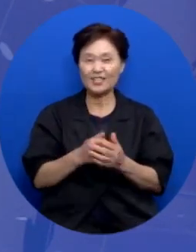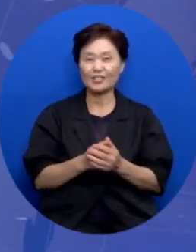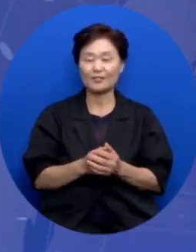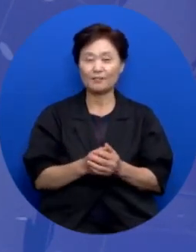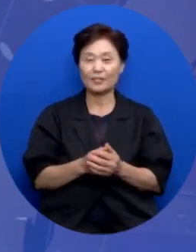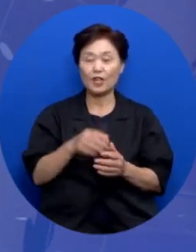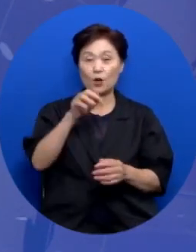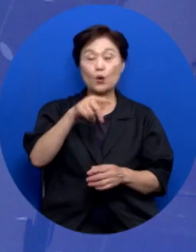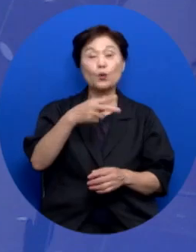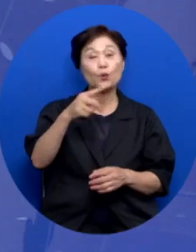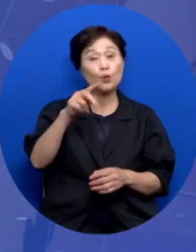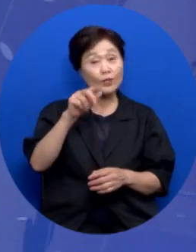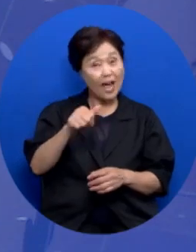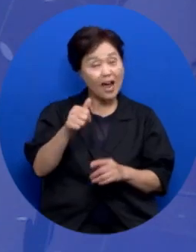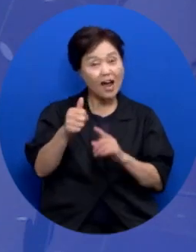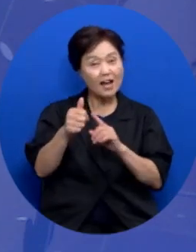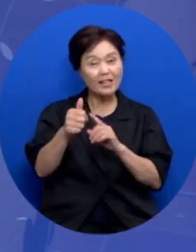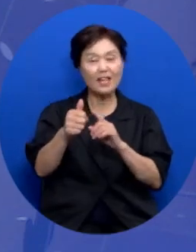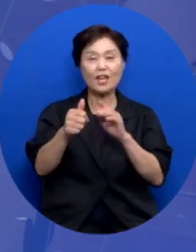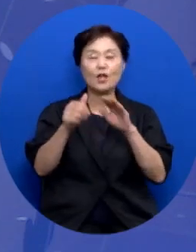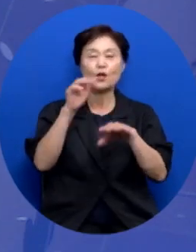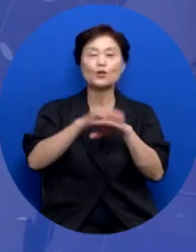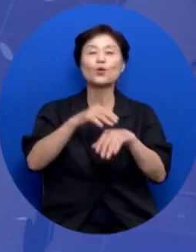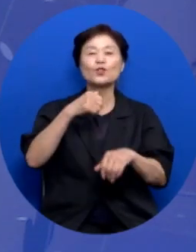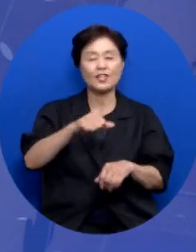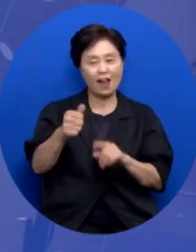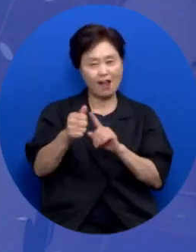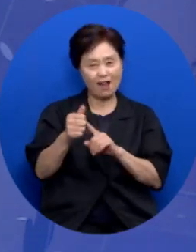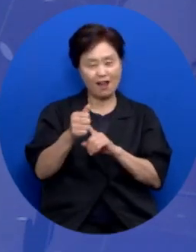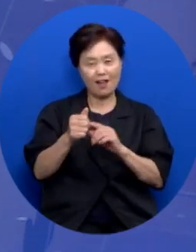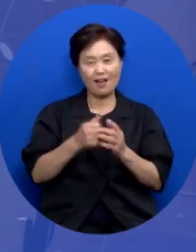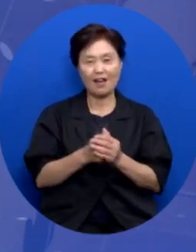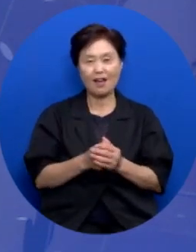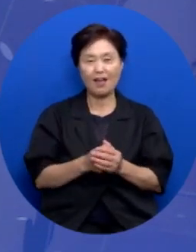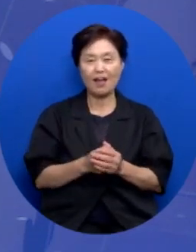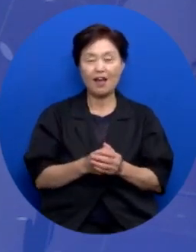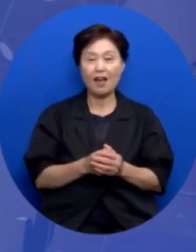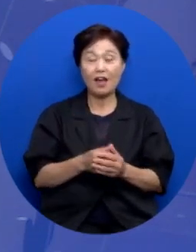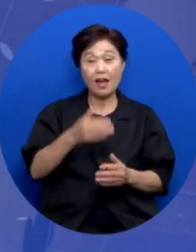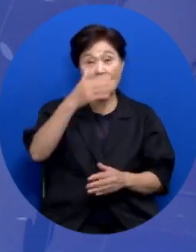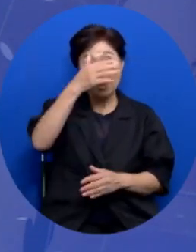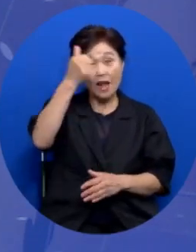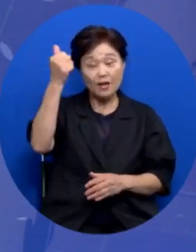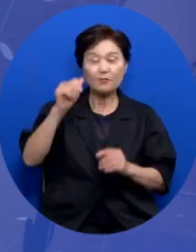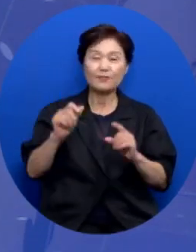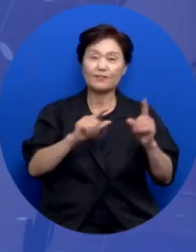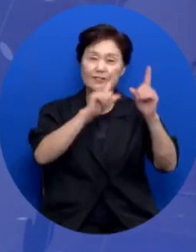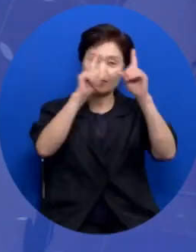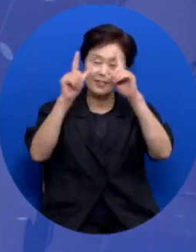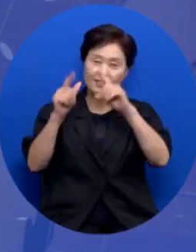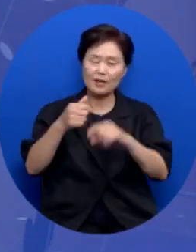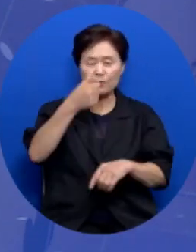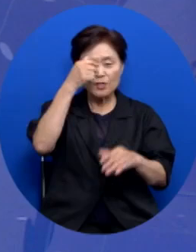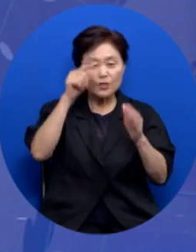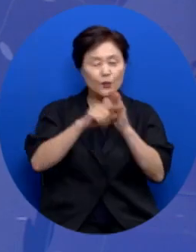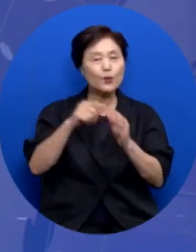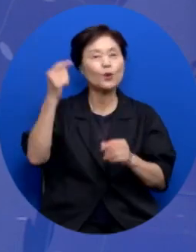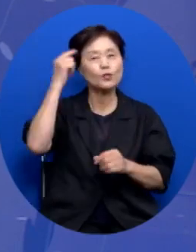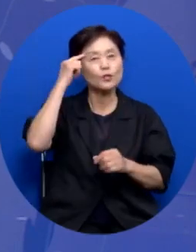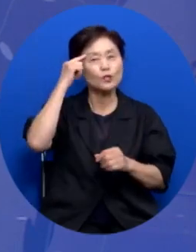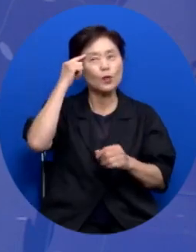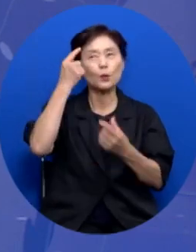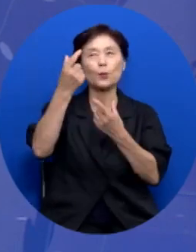우당의 손자이기도 한데요이 강아지만 넓고 포용적이고 삶이 기독교 정신과도